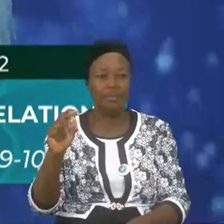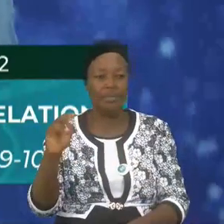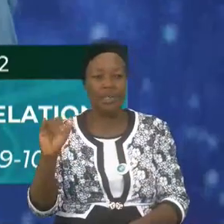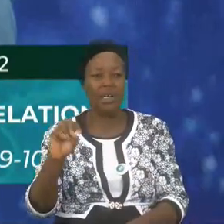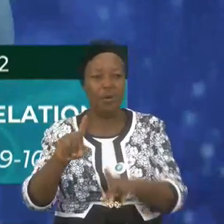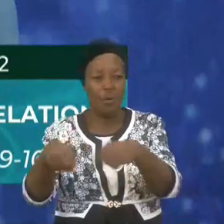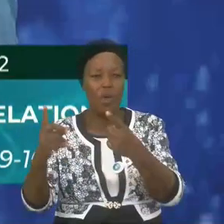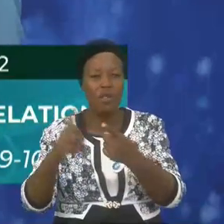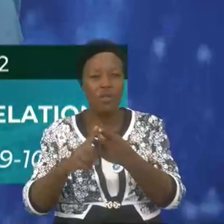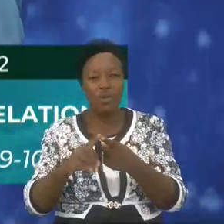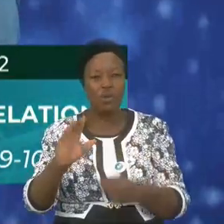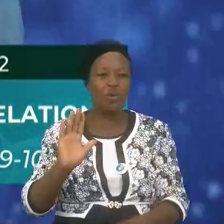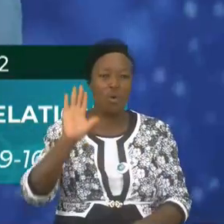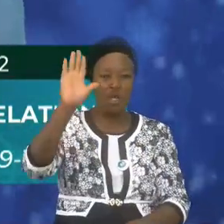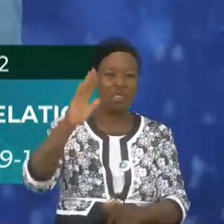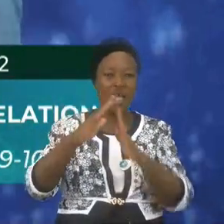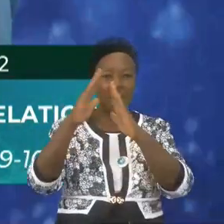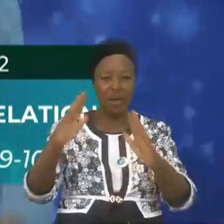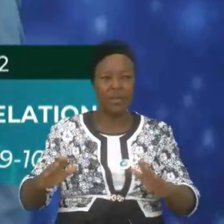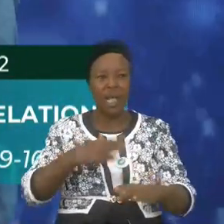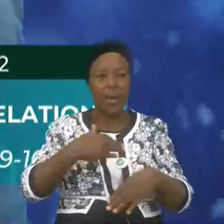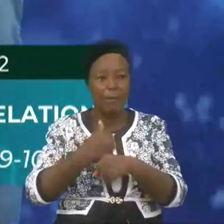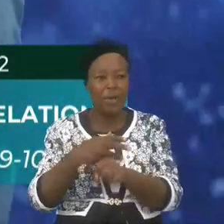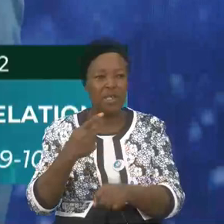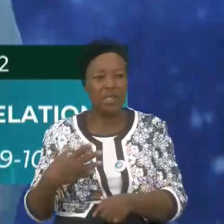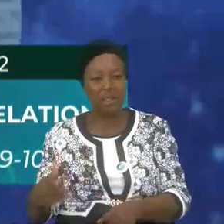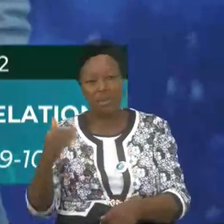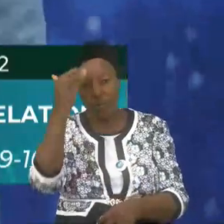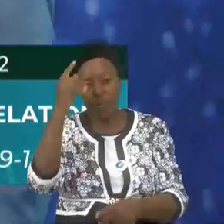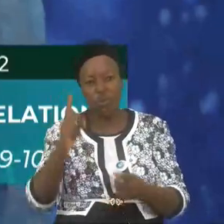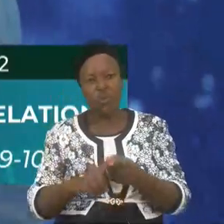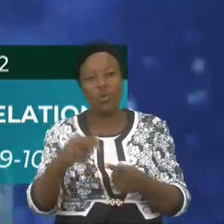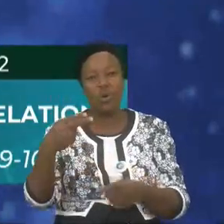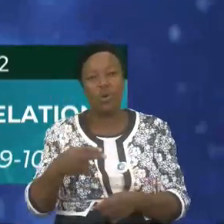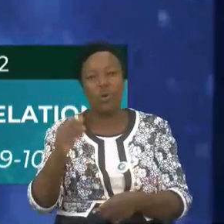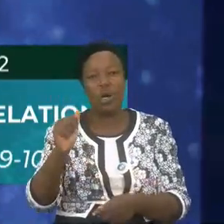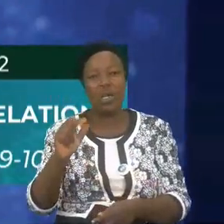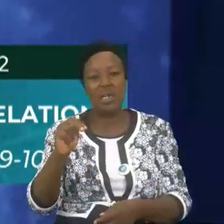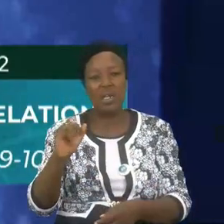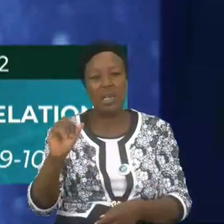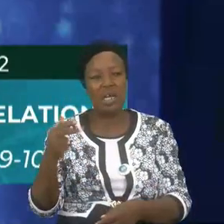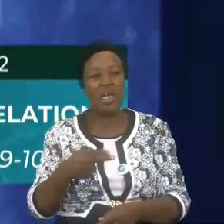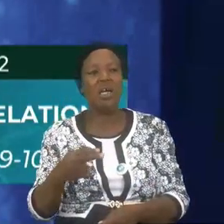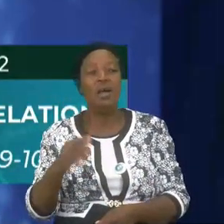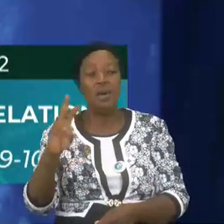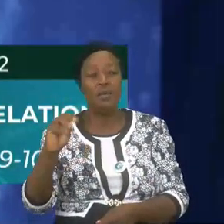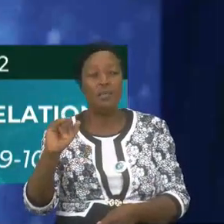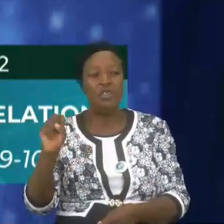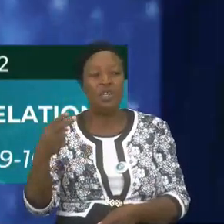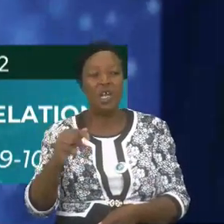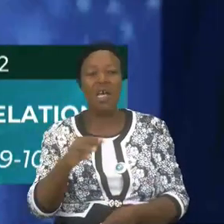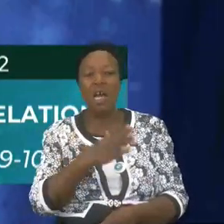Ensuite, Daniel alla dans sa maison et il instruisit de cette affaire Anania, Michaël et Azaria,